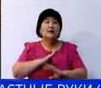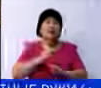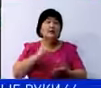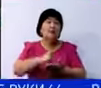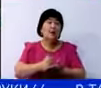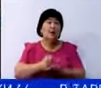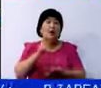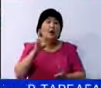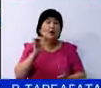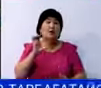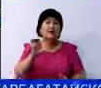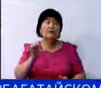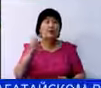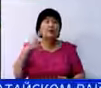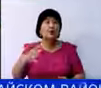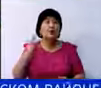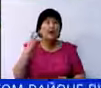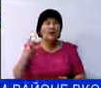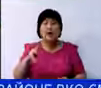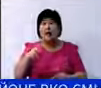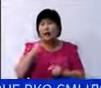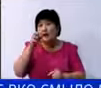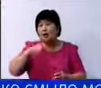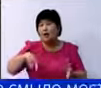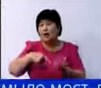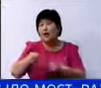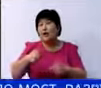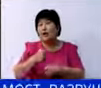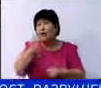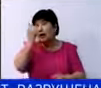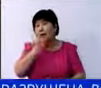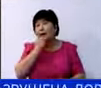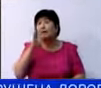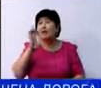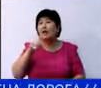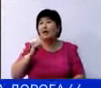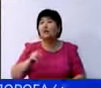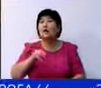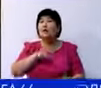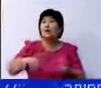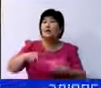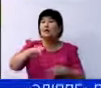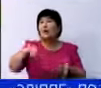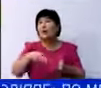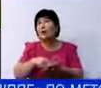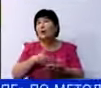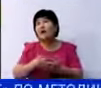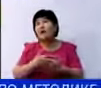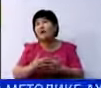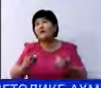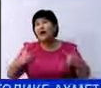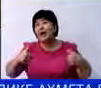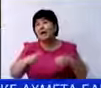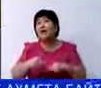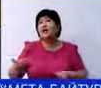подтвержденным корона вирусом 43 глава городской администрации поблагодарил волонтеров предпринимателей города общественной организации